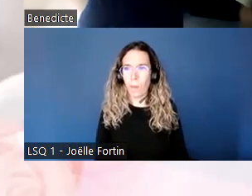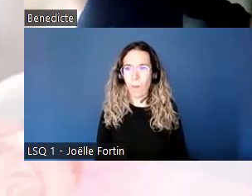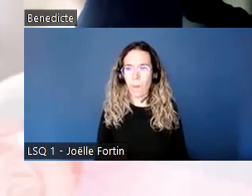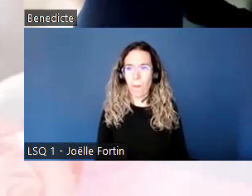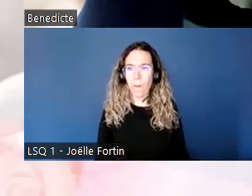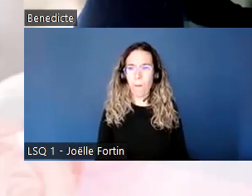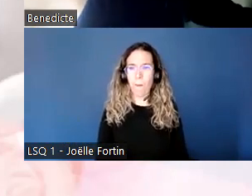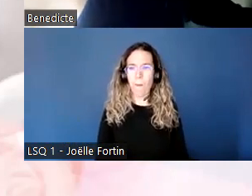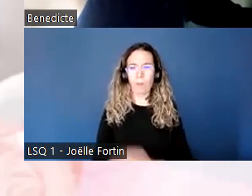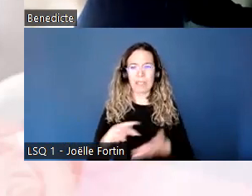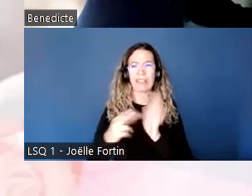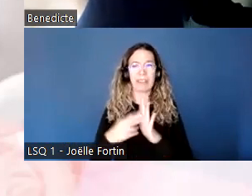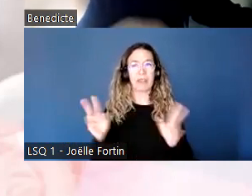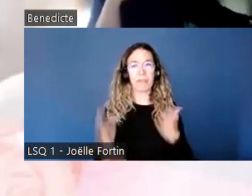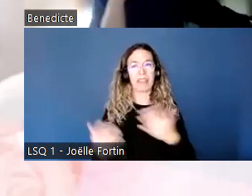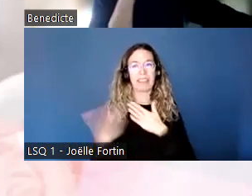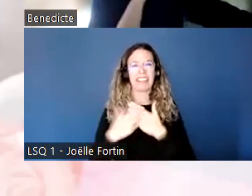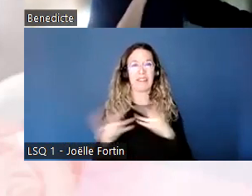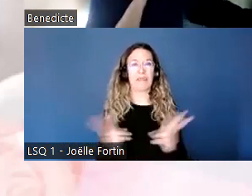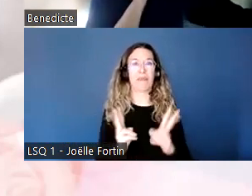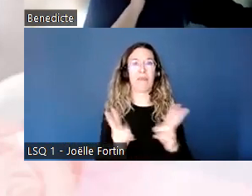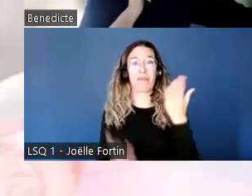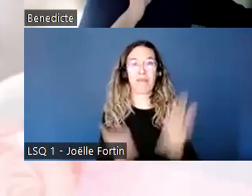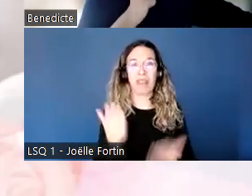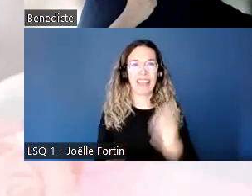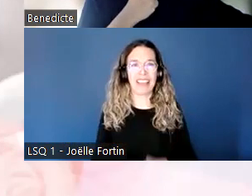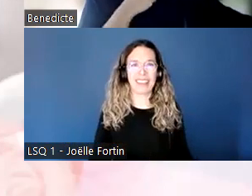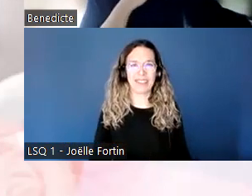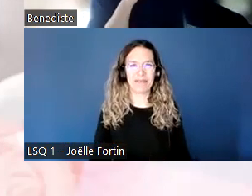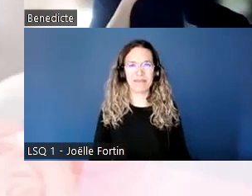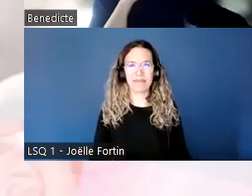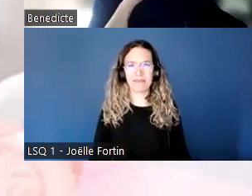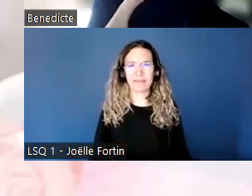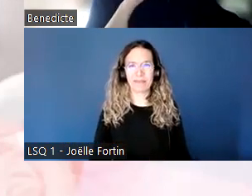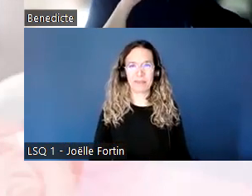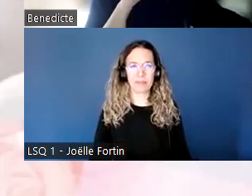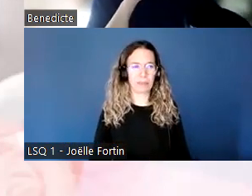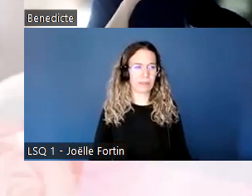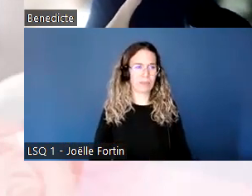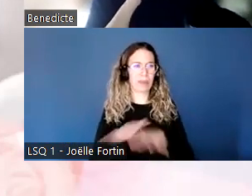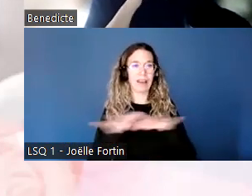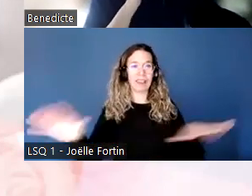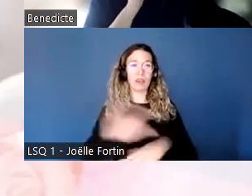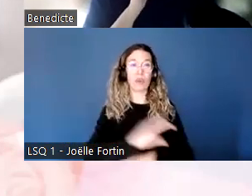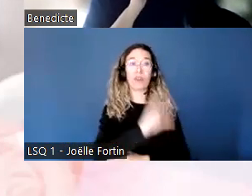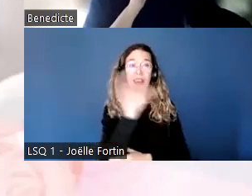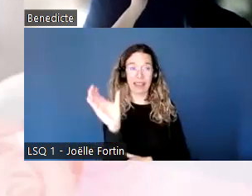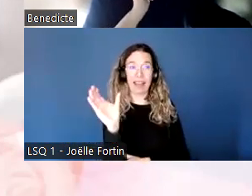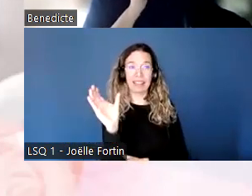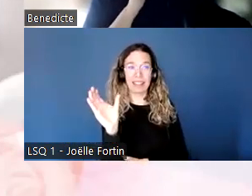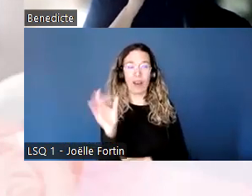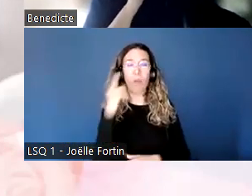C'était un signal de me dire d'aller plus vite, je crois. Donc, la mission du réseau canadien, très rapidement, d'œuvrer